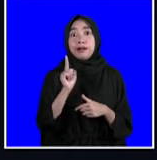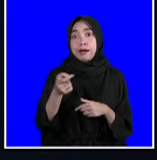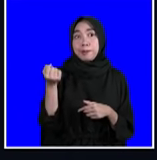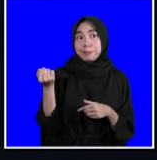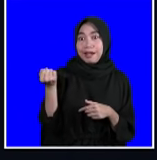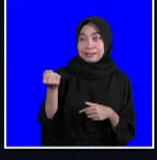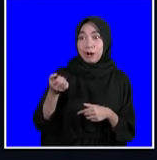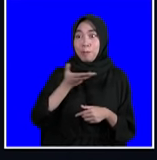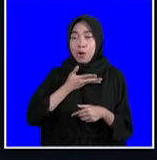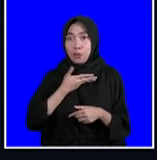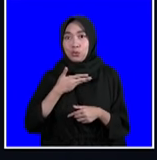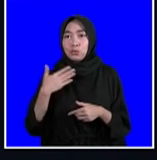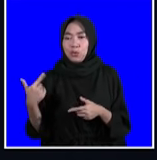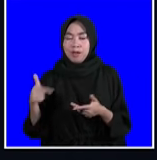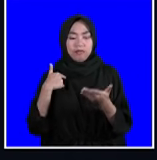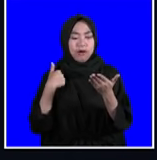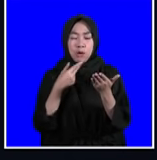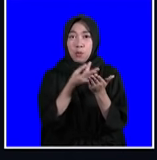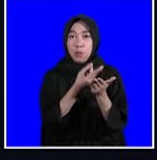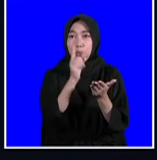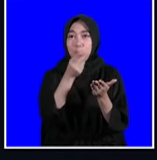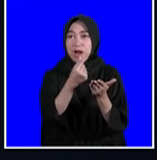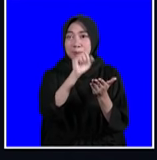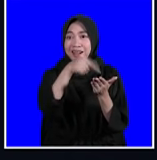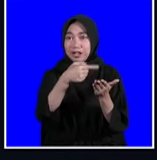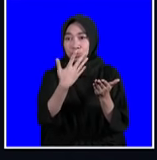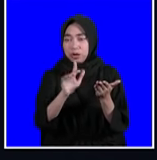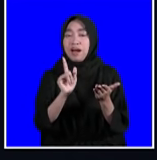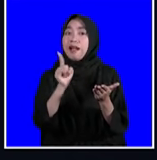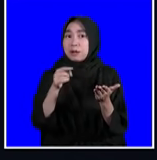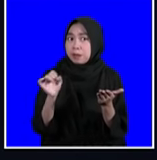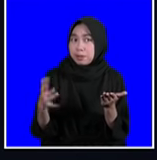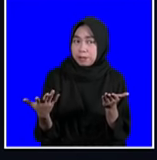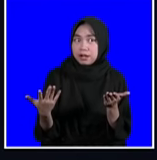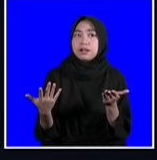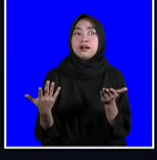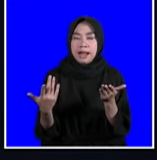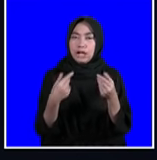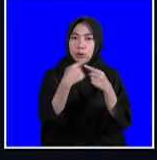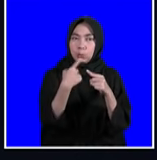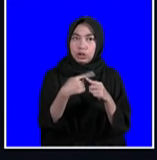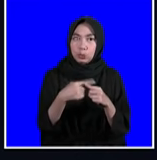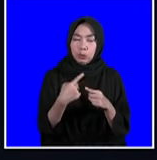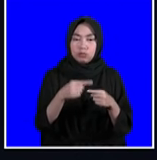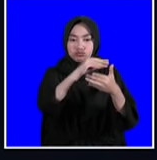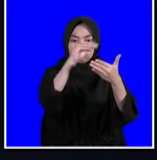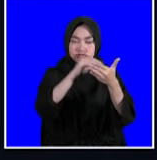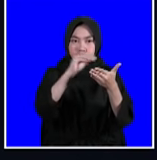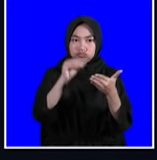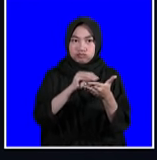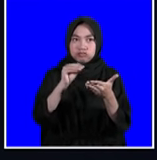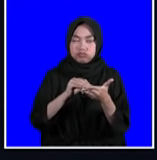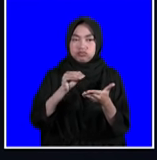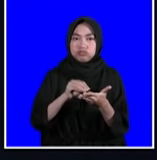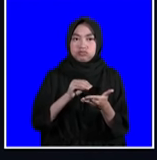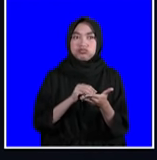lihat itu sudah berapa jumlah uang yang dibelanjakan dan kemudian cek saldo kembali di dalam aplikasi